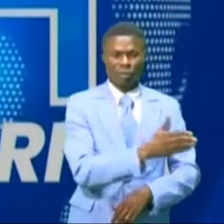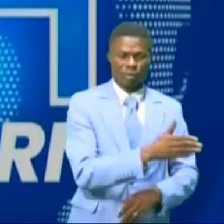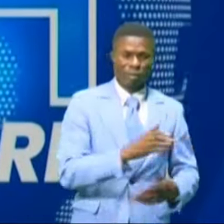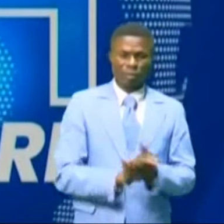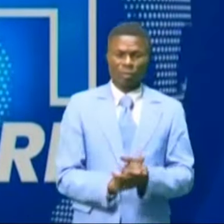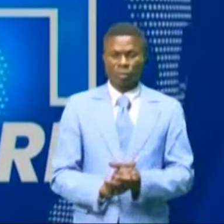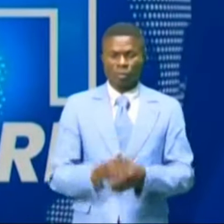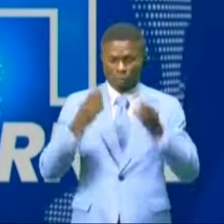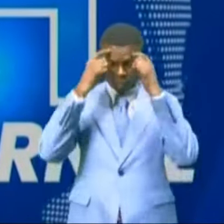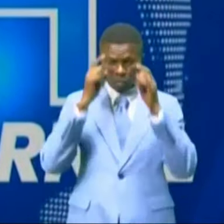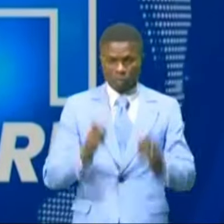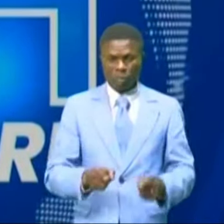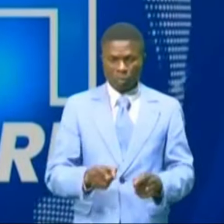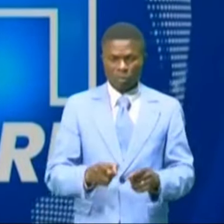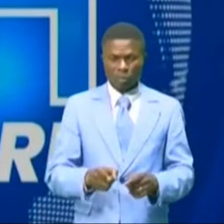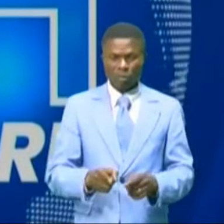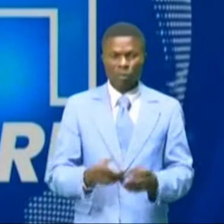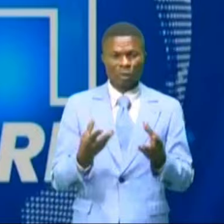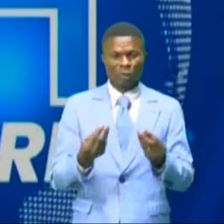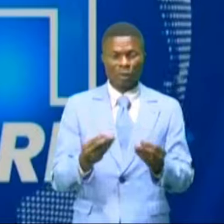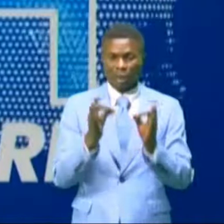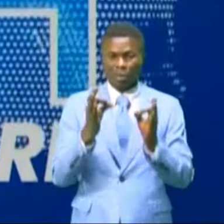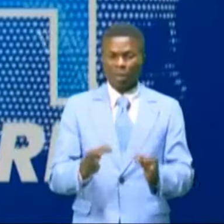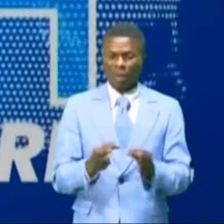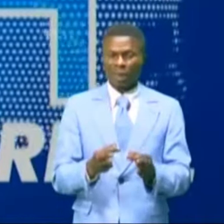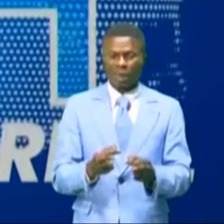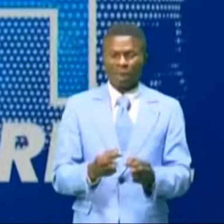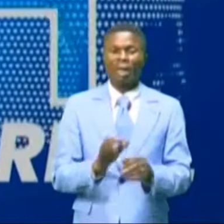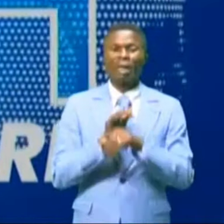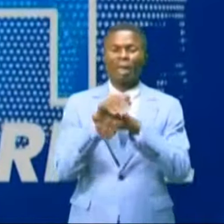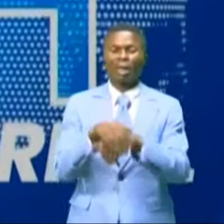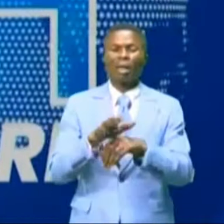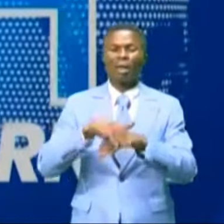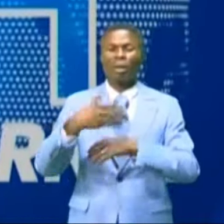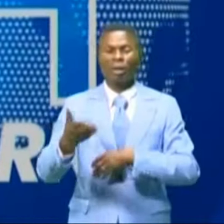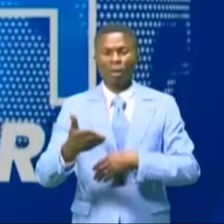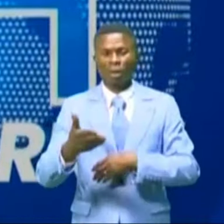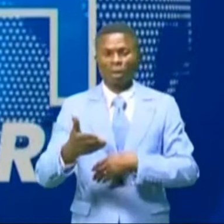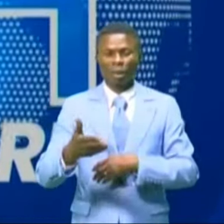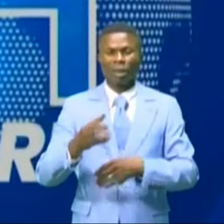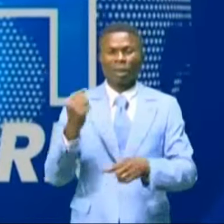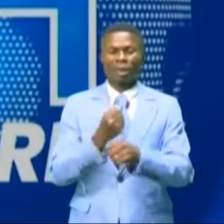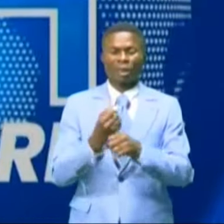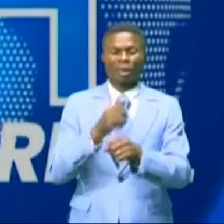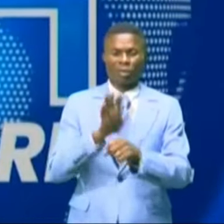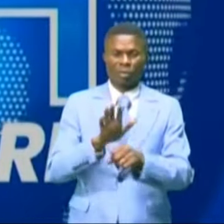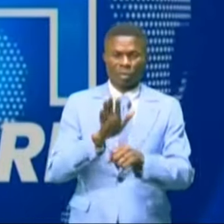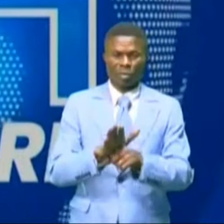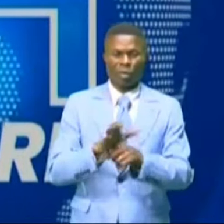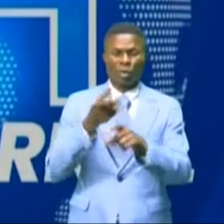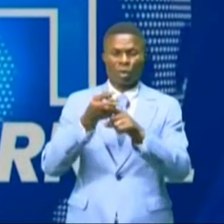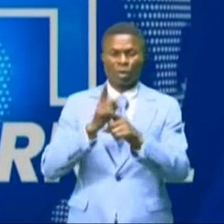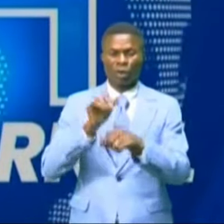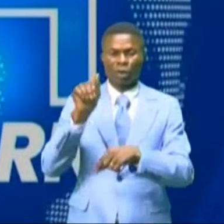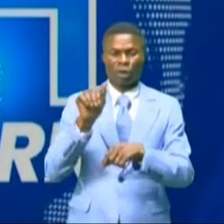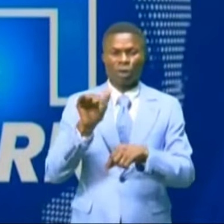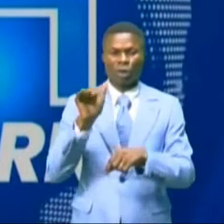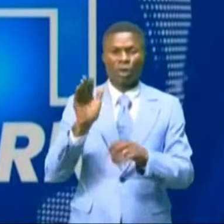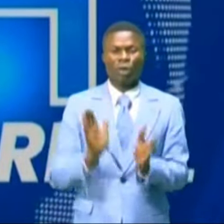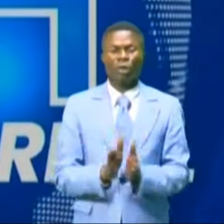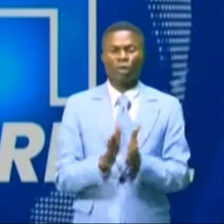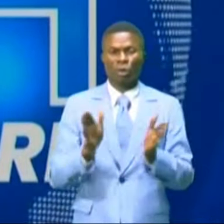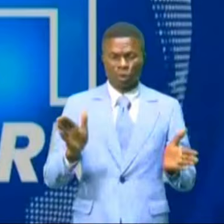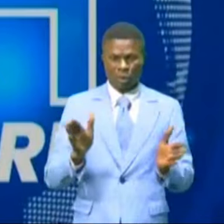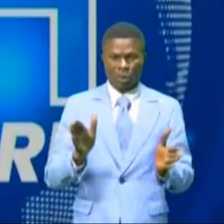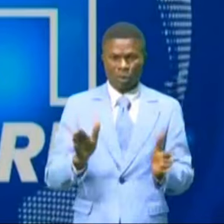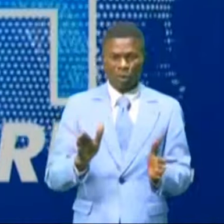Une décision pas facile à prendre, mais elle intervient quand même après des longues séances de travail diligentées par le directeur général